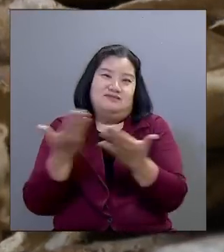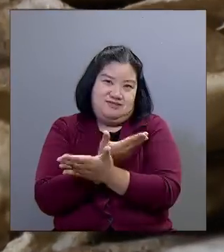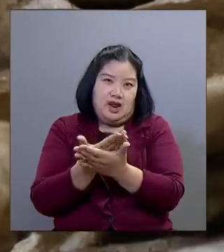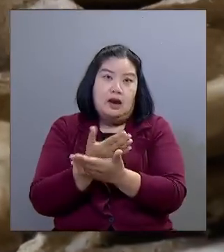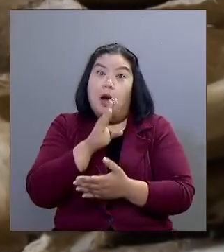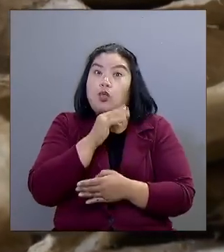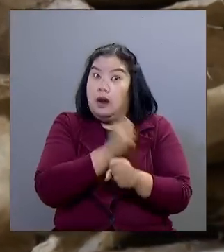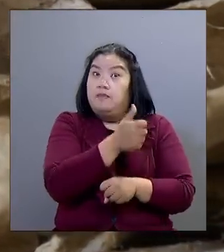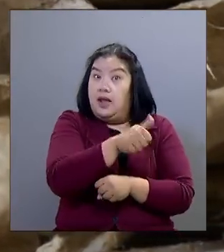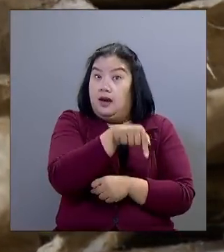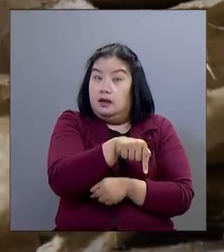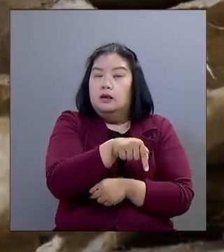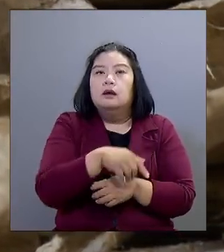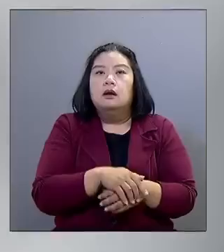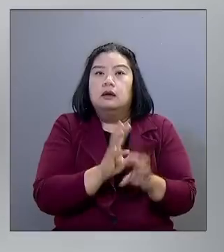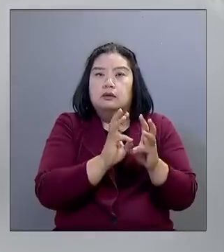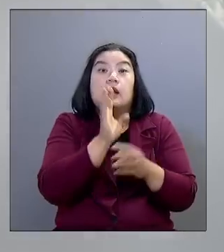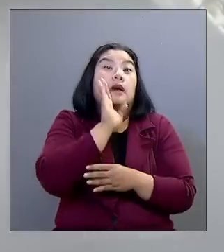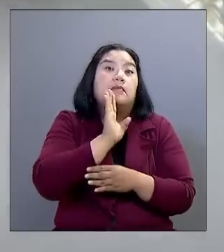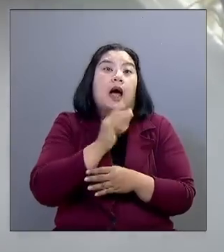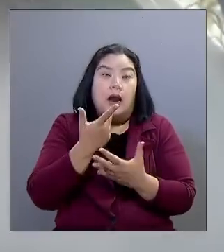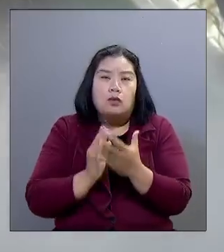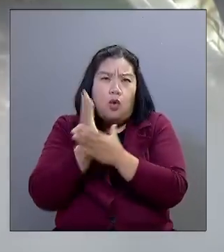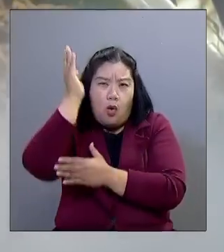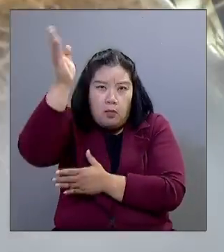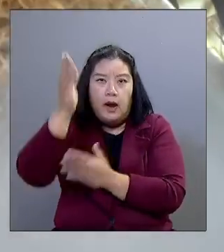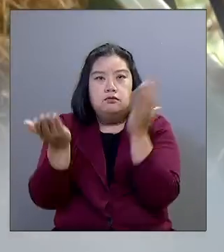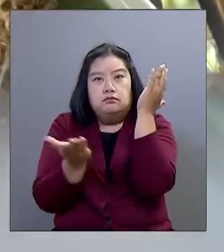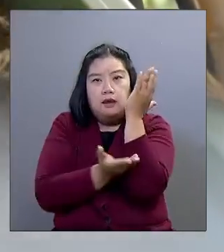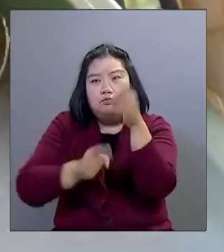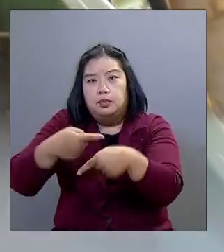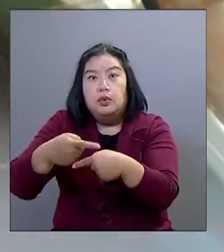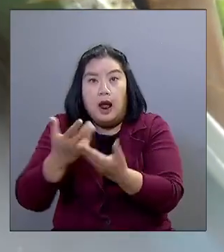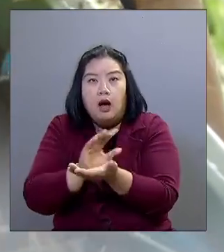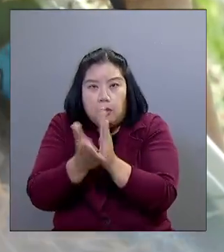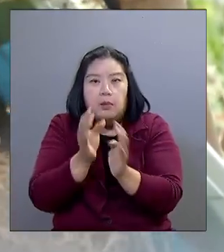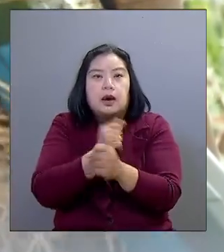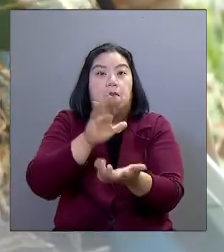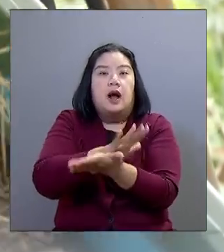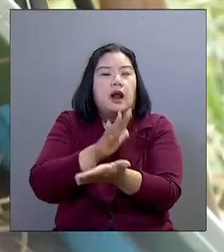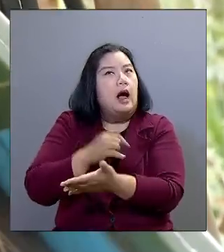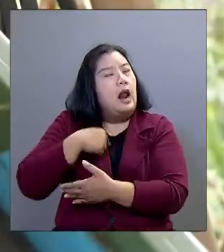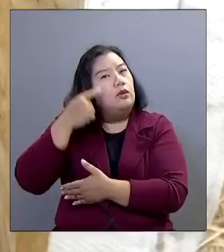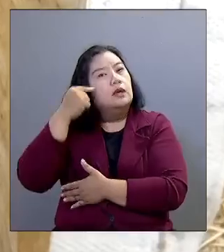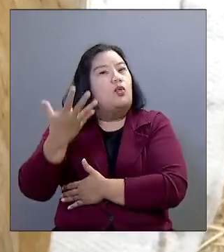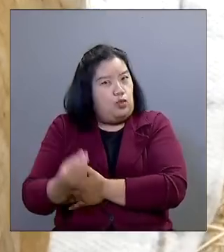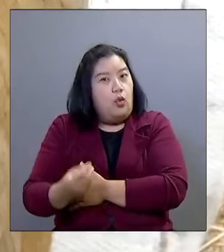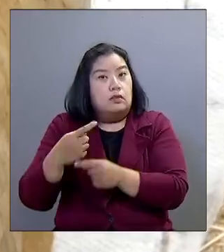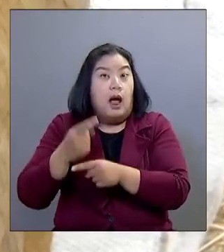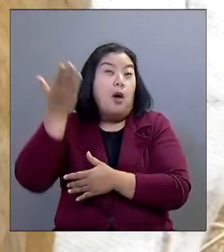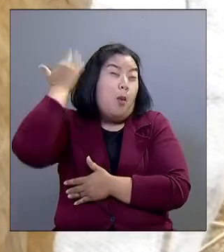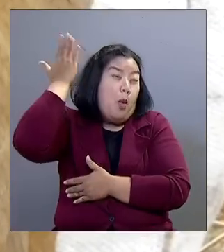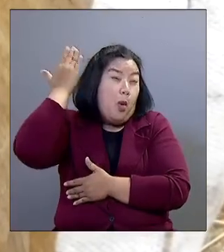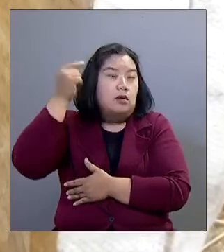ษได้เราสามารถที่จะลดการตัดต้นไม้ในการทำกระดาษได้ค่ะซึ่งเมื่อ8ปีที่แล้วมันยังเป็นแค่เศษหญ้านะค